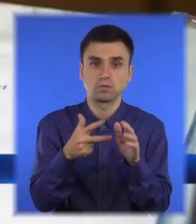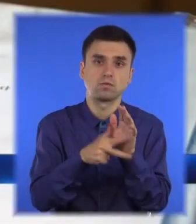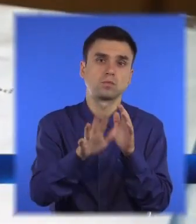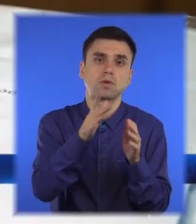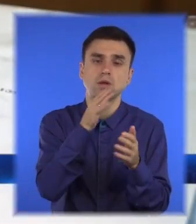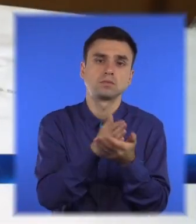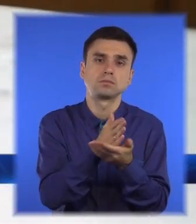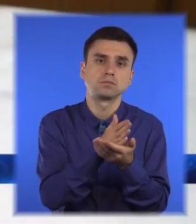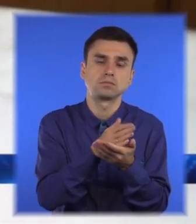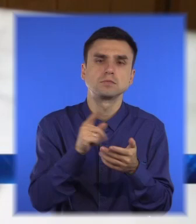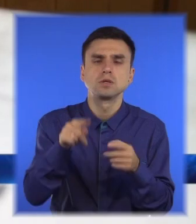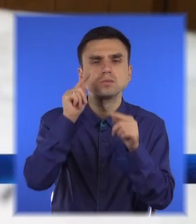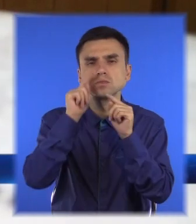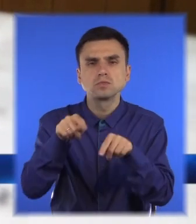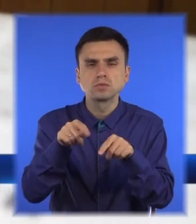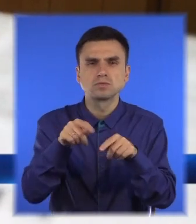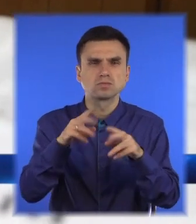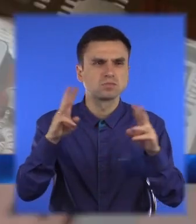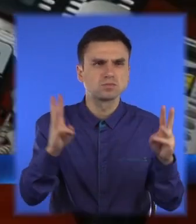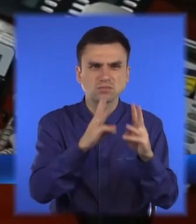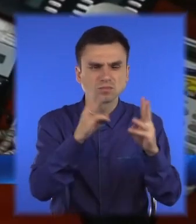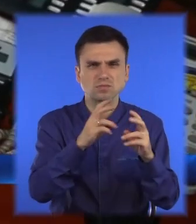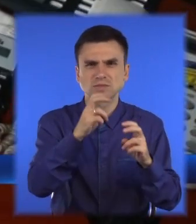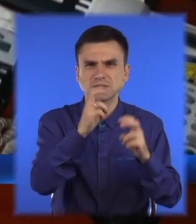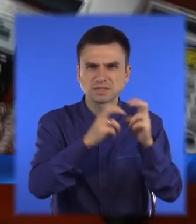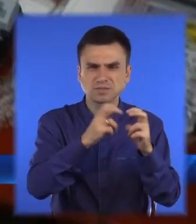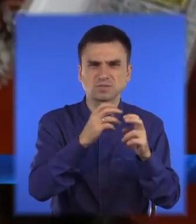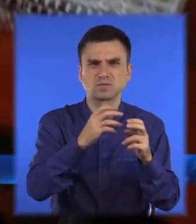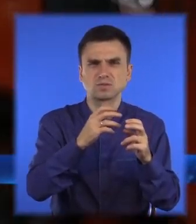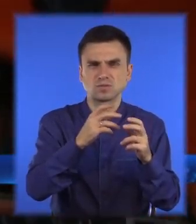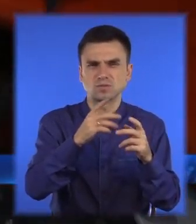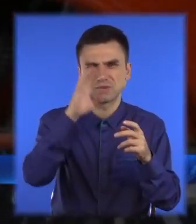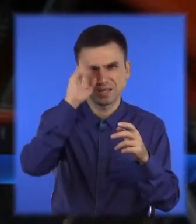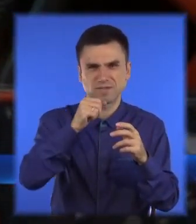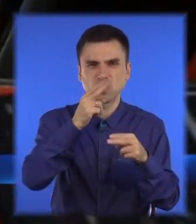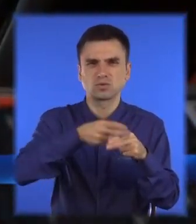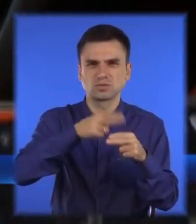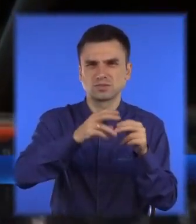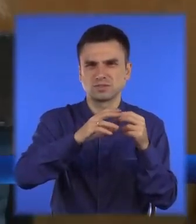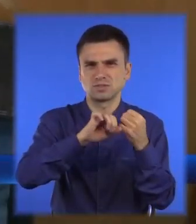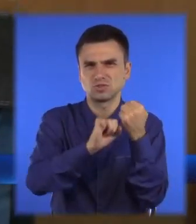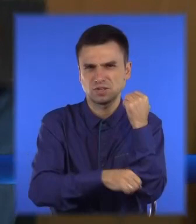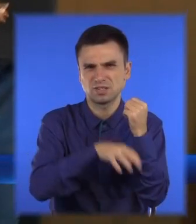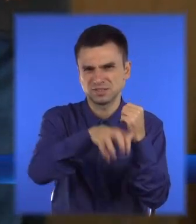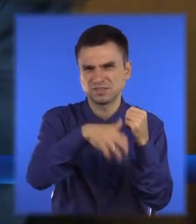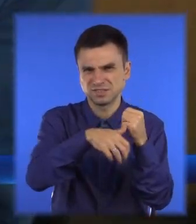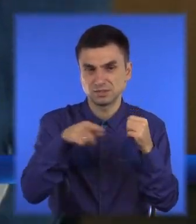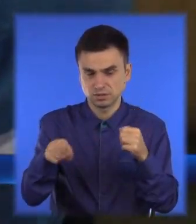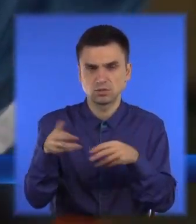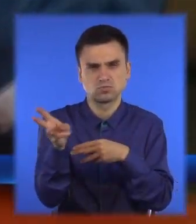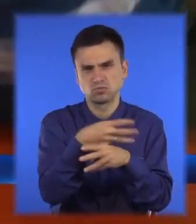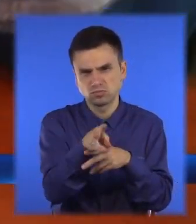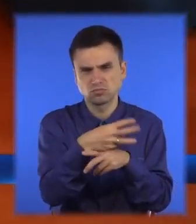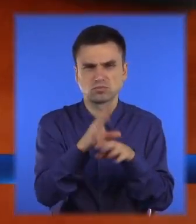промислових будівель найбільшого металургійного виробника Кривого Рогу від пожеж. Для цього є вся необхідна амуніція та